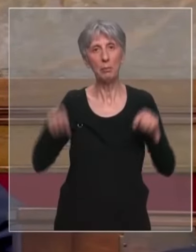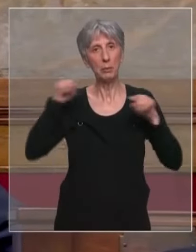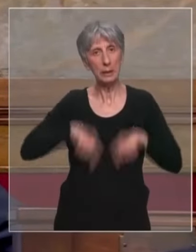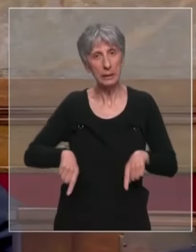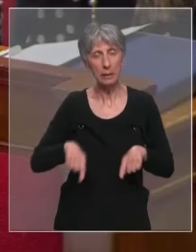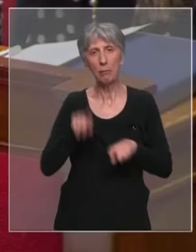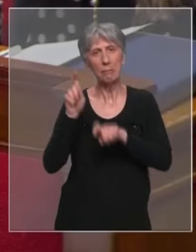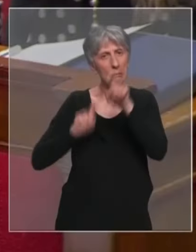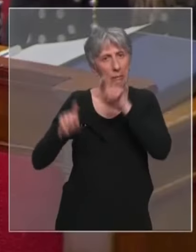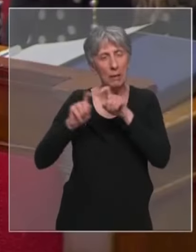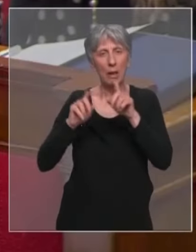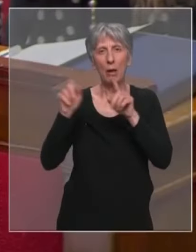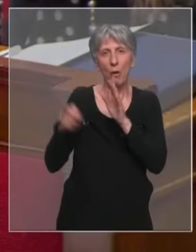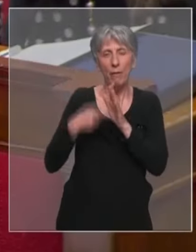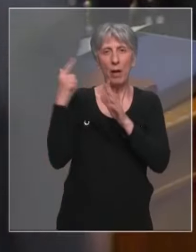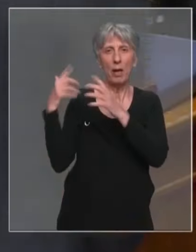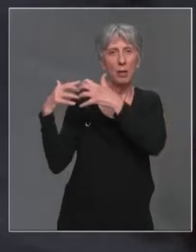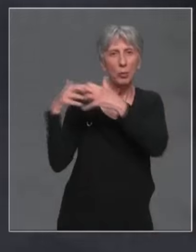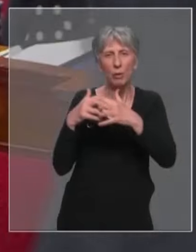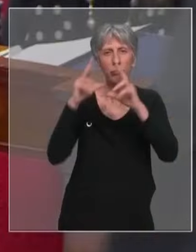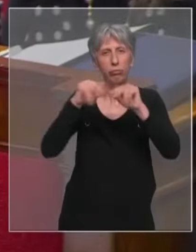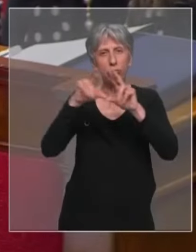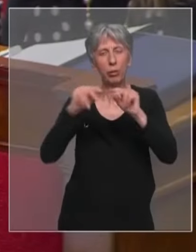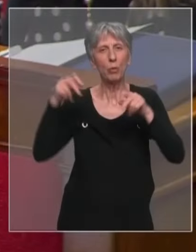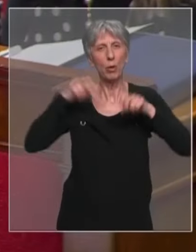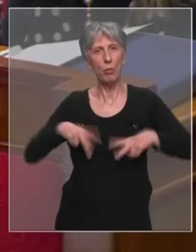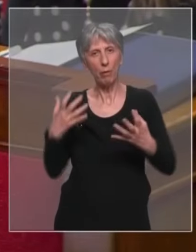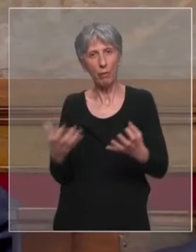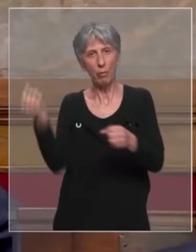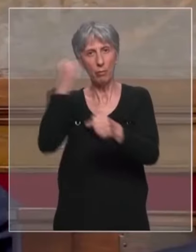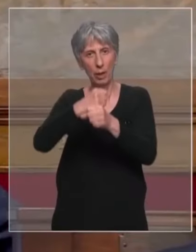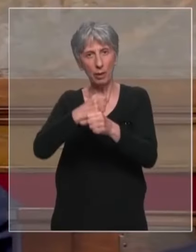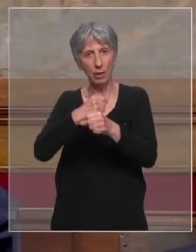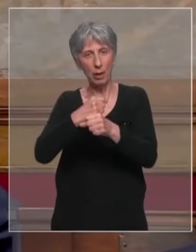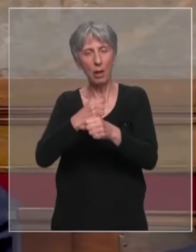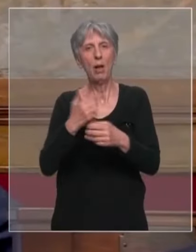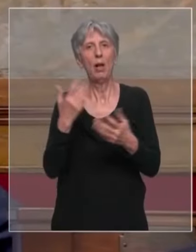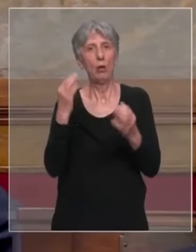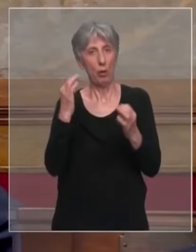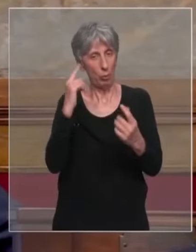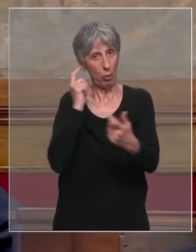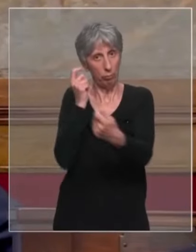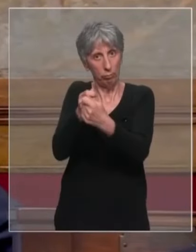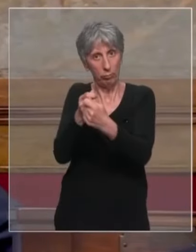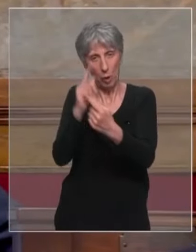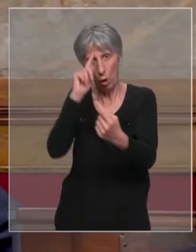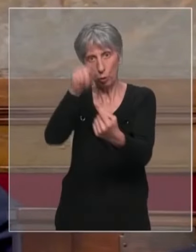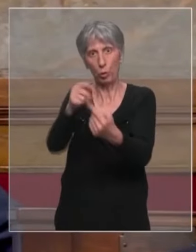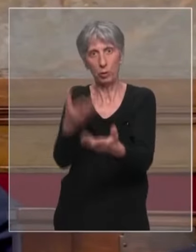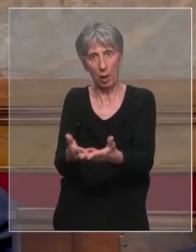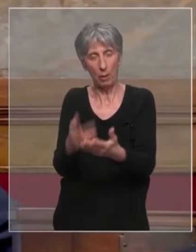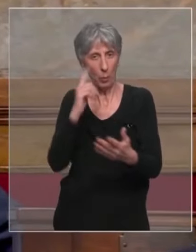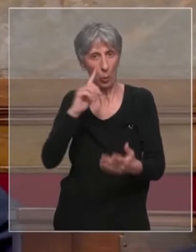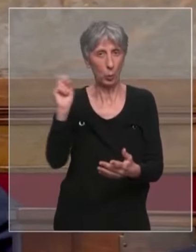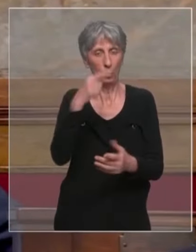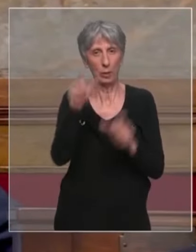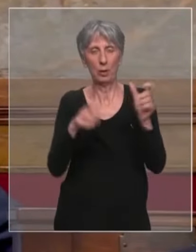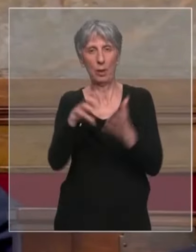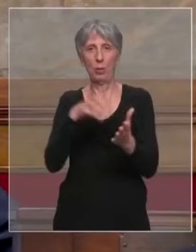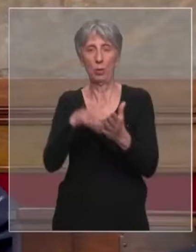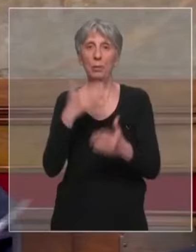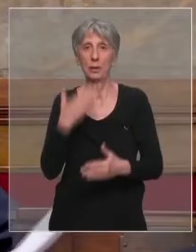les différents dispositifs que le gouvernement compte mettre en œuvre afin de répondre à ces enjeux qui concernent tous nos agriculteurs?